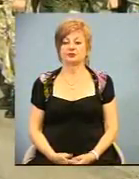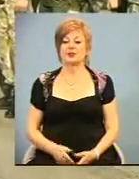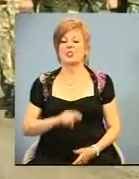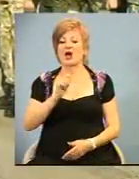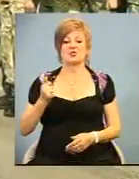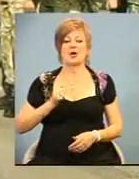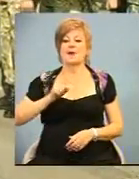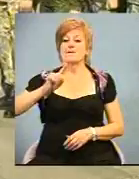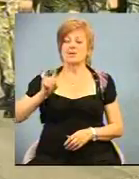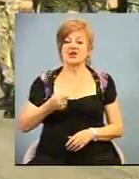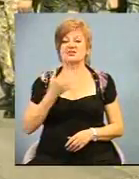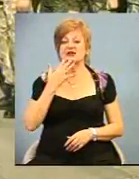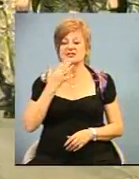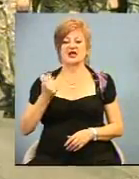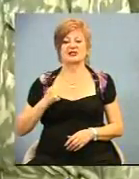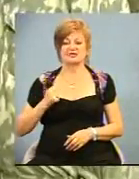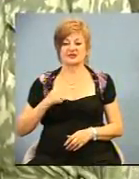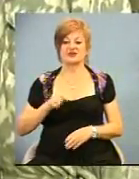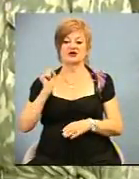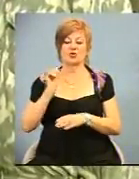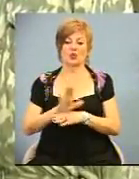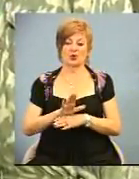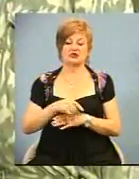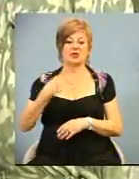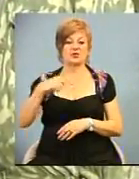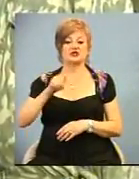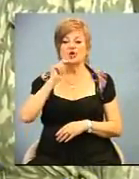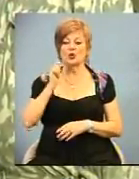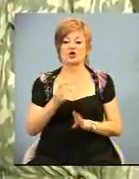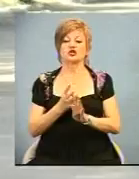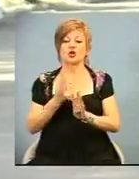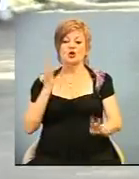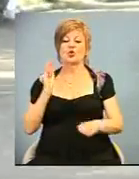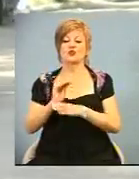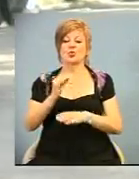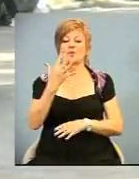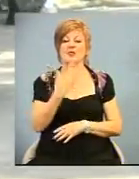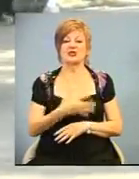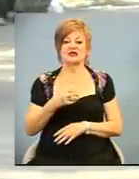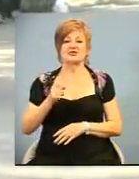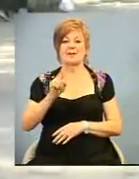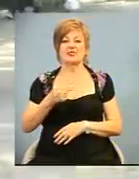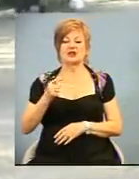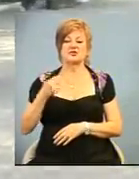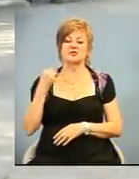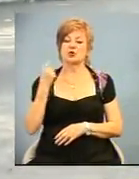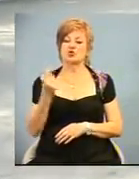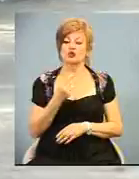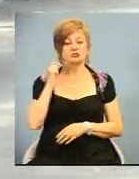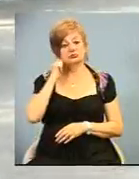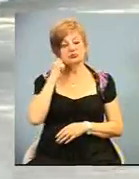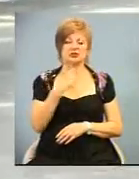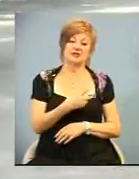Серпневий призов до Нацгвардії оголошено указом президента України. Лави мають поповнити 50 призовників із Запорізької області віком